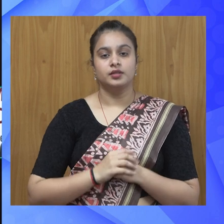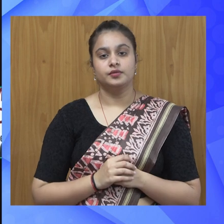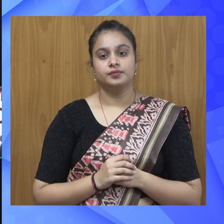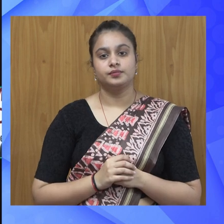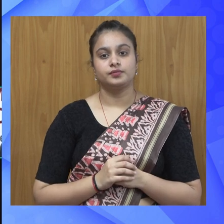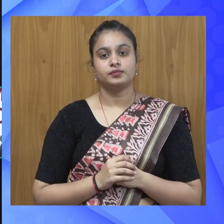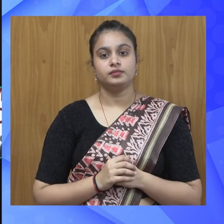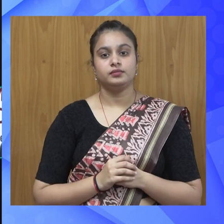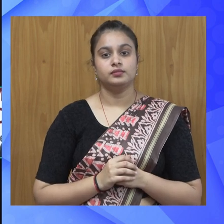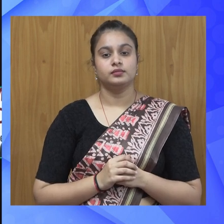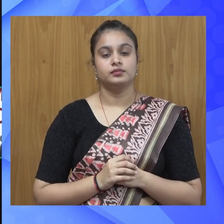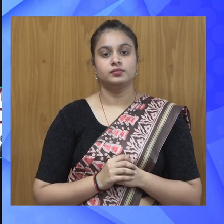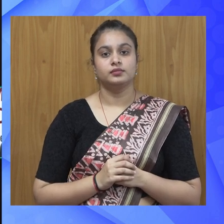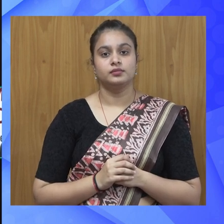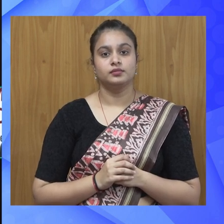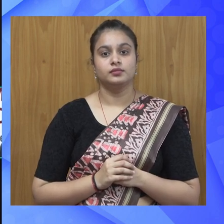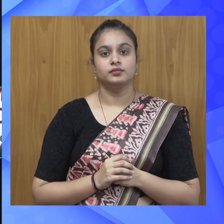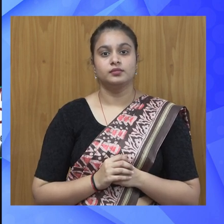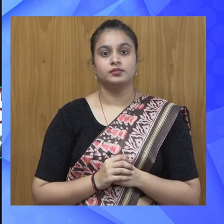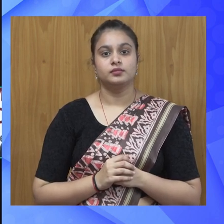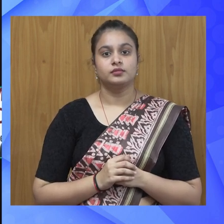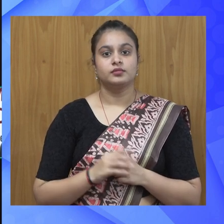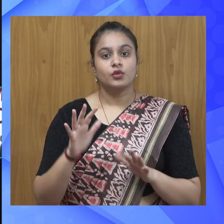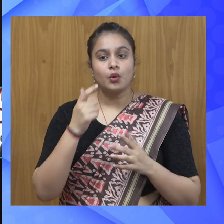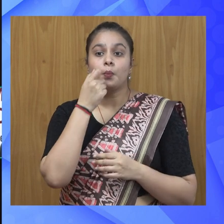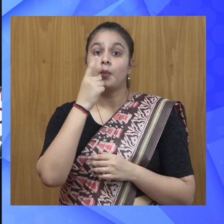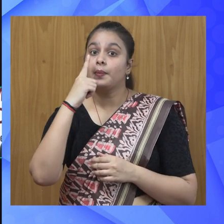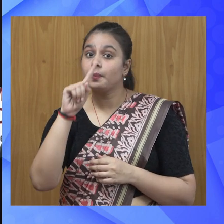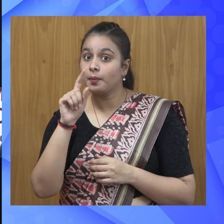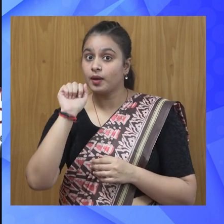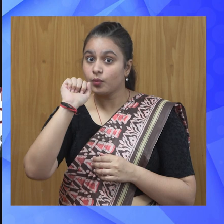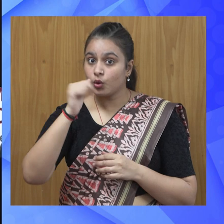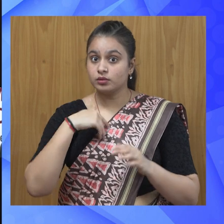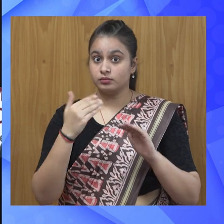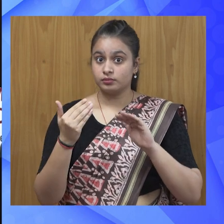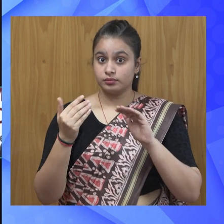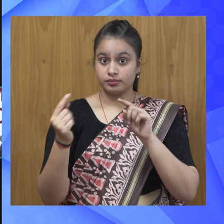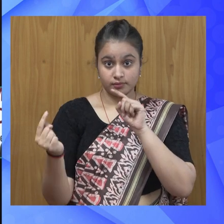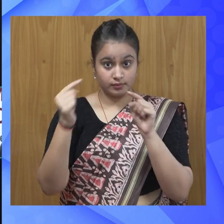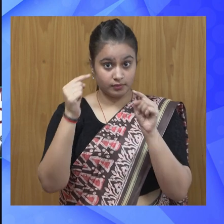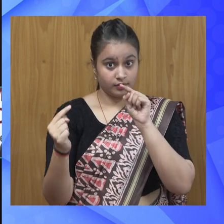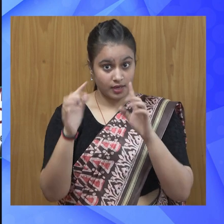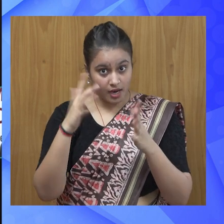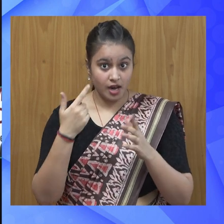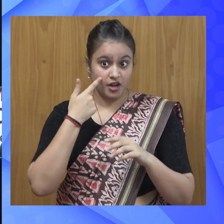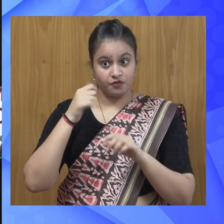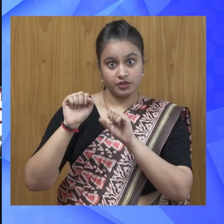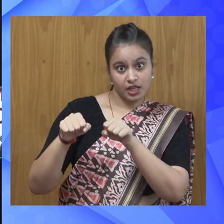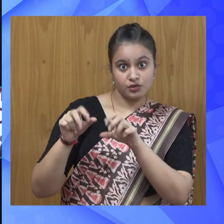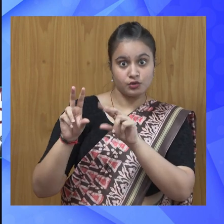है स्कूल सेटिंग में। कॉन्फ्लिक्ट विद पेरेंट्स, ये बहुत इम्पोर्टेंट चीज है। बहुत चीजों में हमारा डिसएग्रीमेंट होता